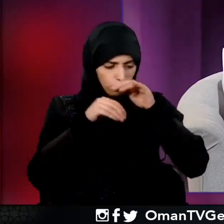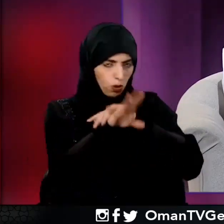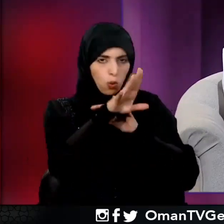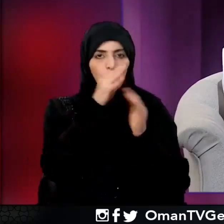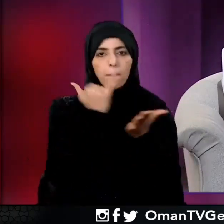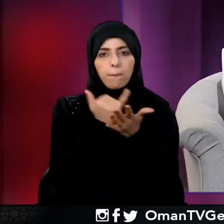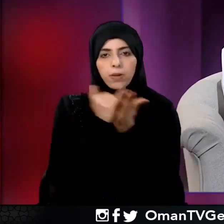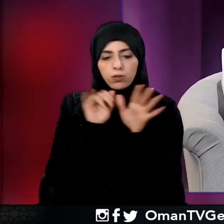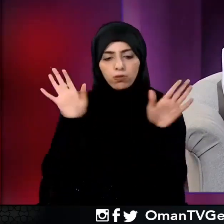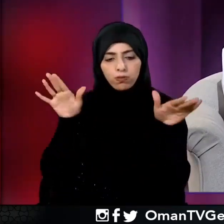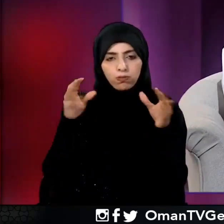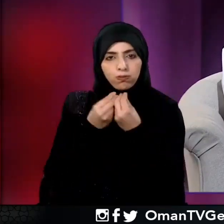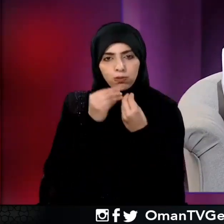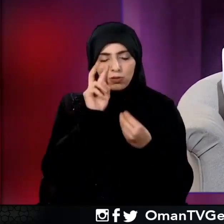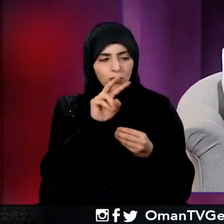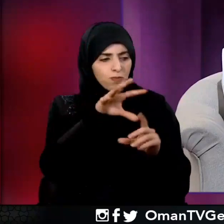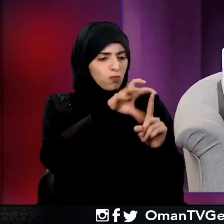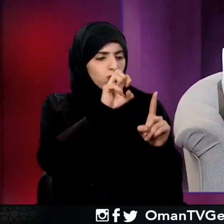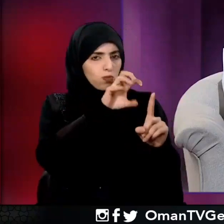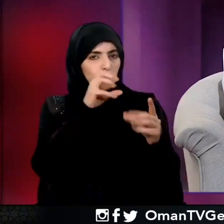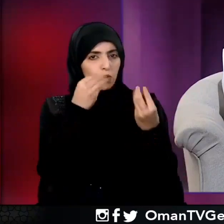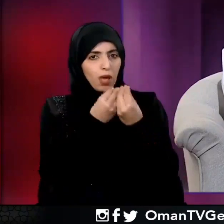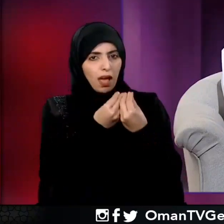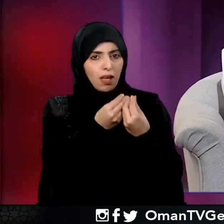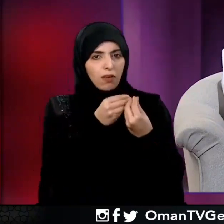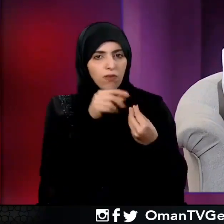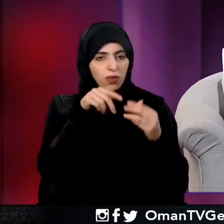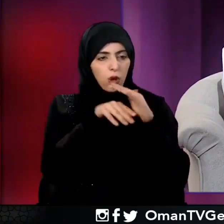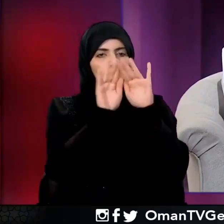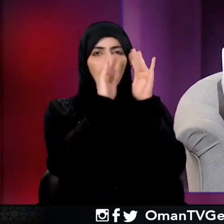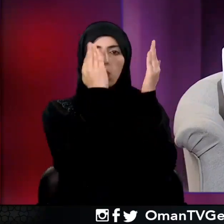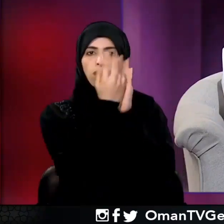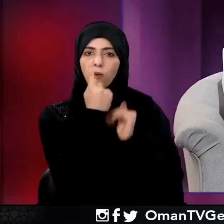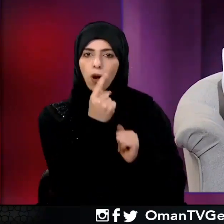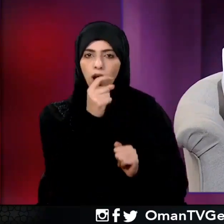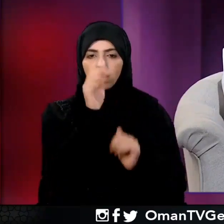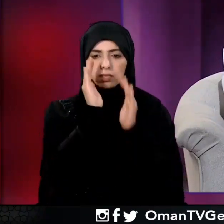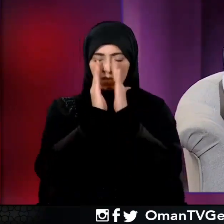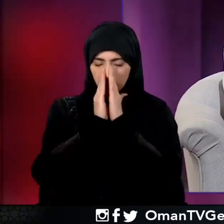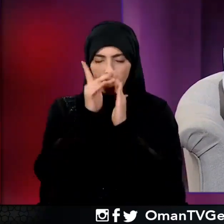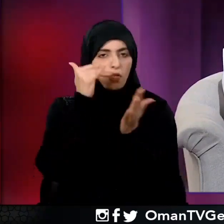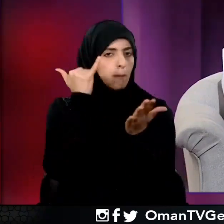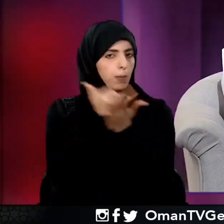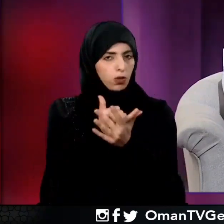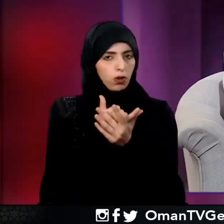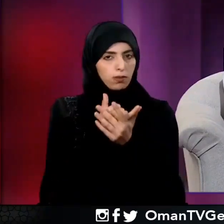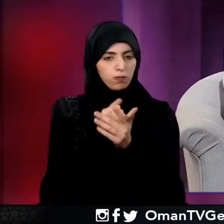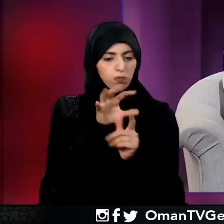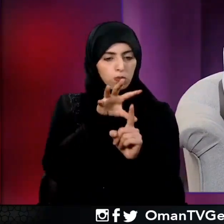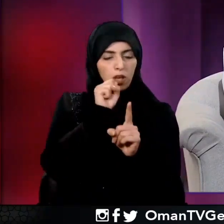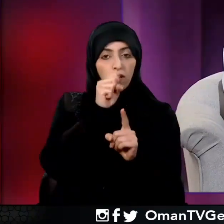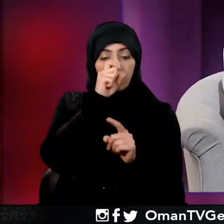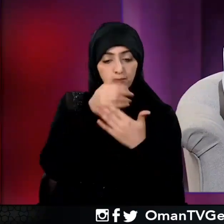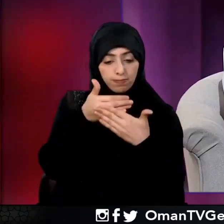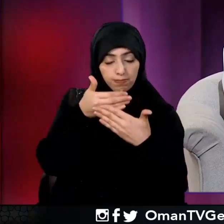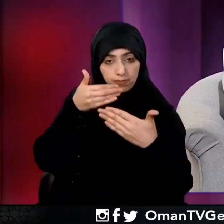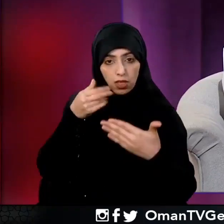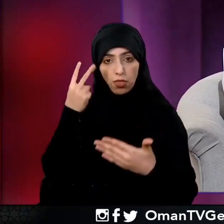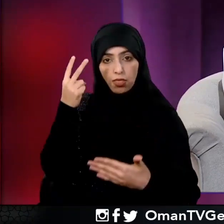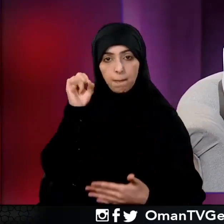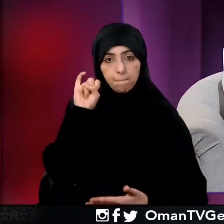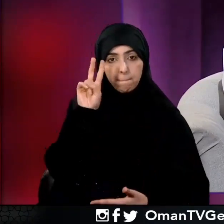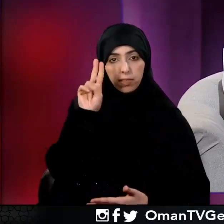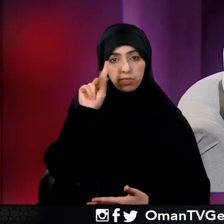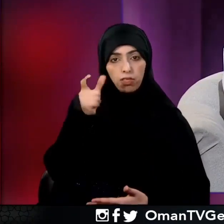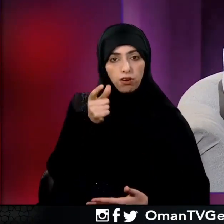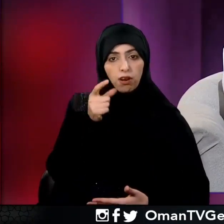قد يكون رذاذ متطاير من المريض في الغرفة، وهذا قد يتواجد إلى مترين، وهذا أيضا يؤدي